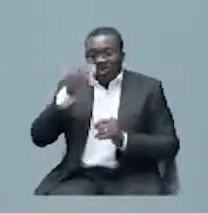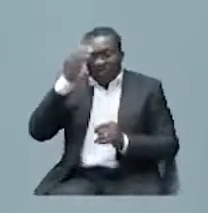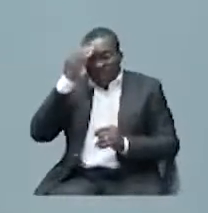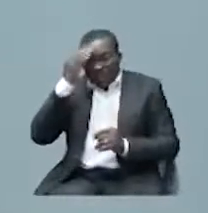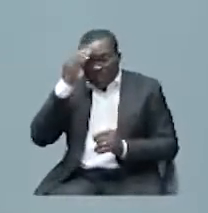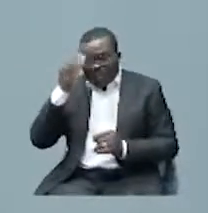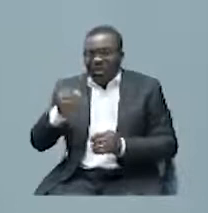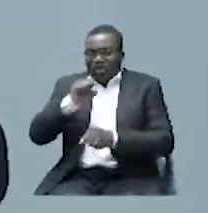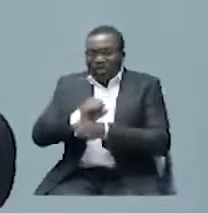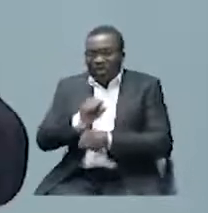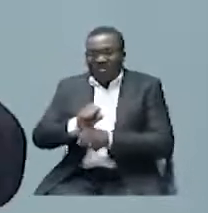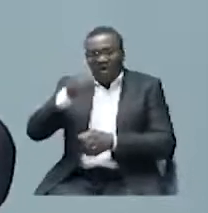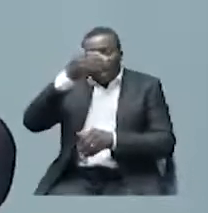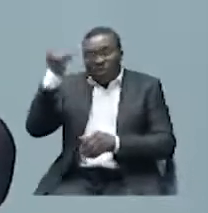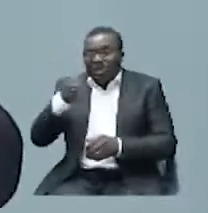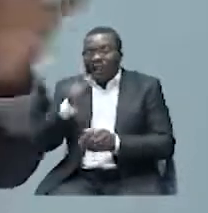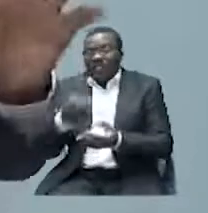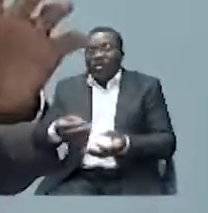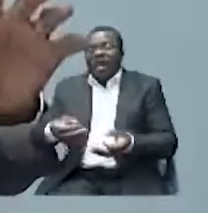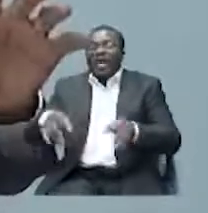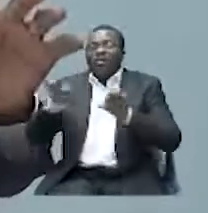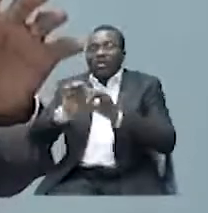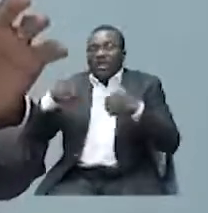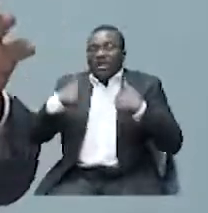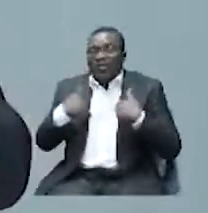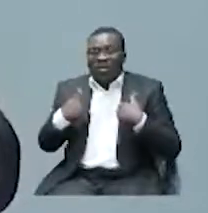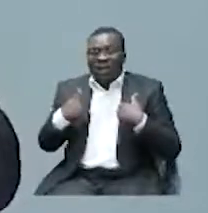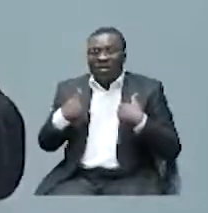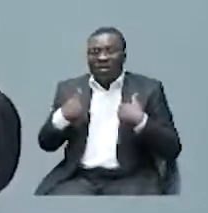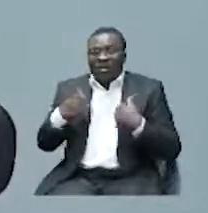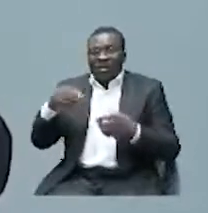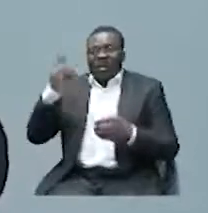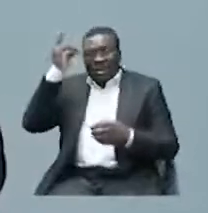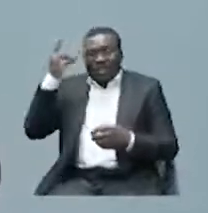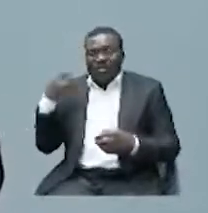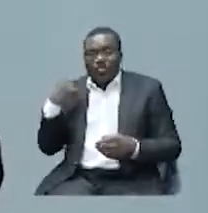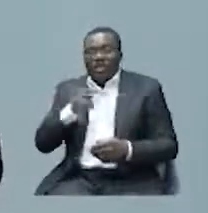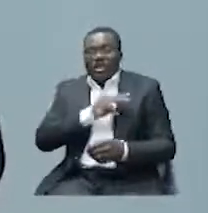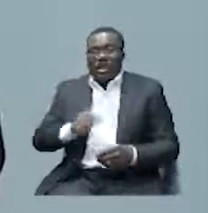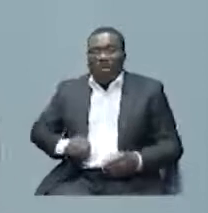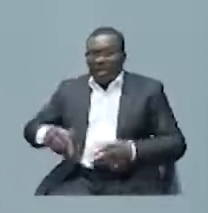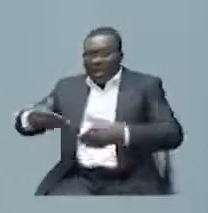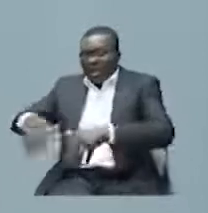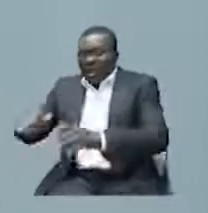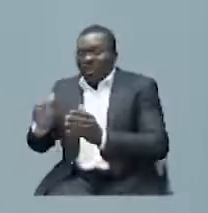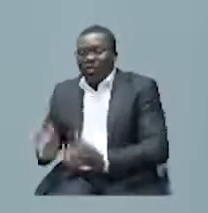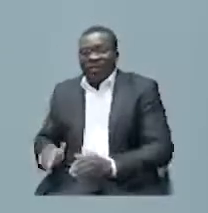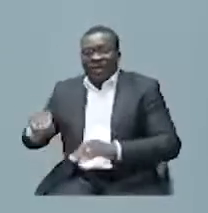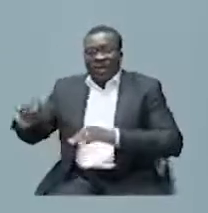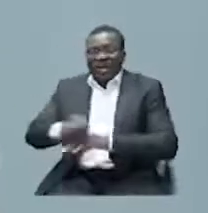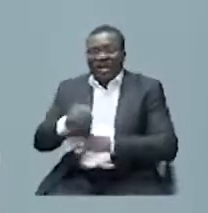en oubliant qu'il lui est important d'avoir les députés, les maires, les commerçants, les